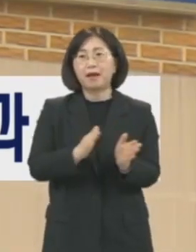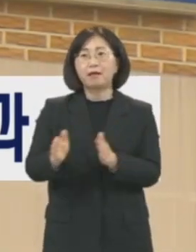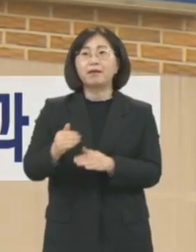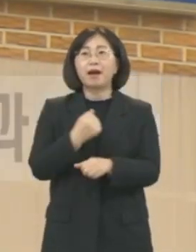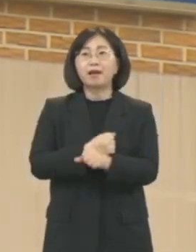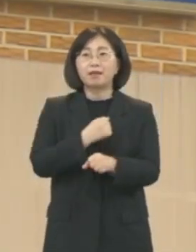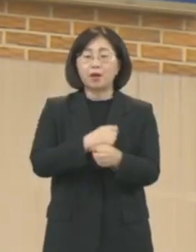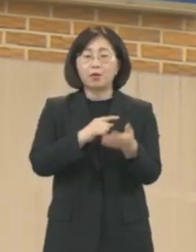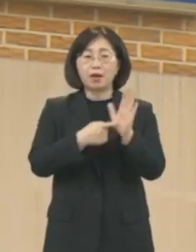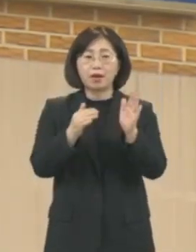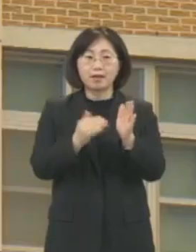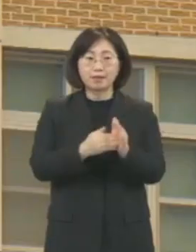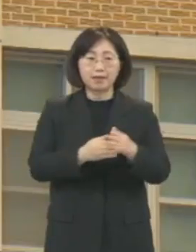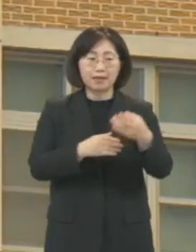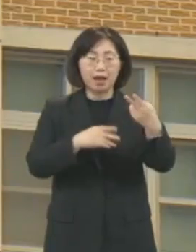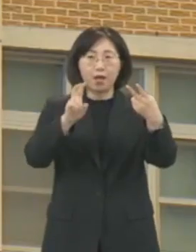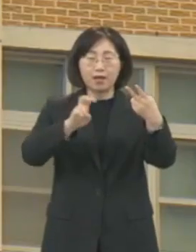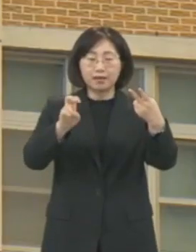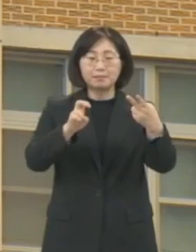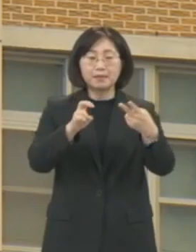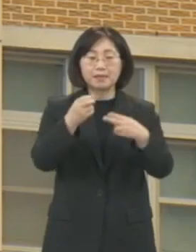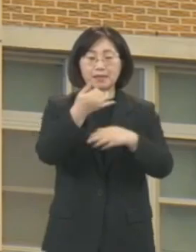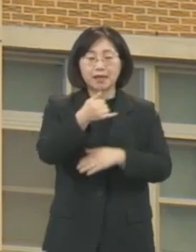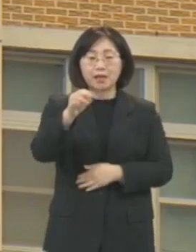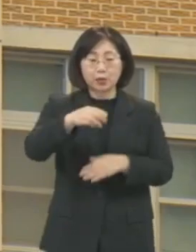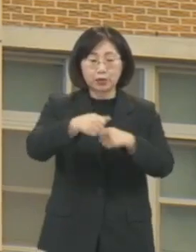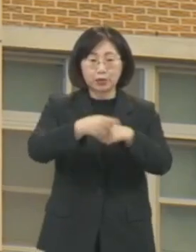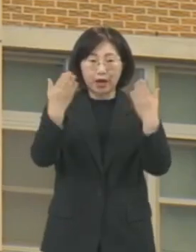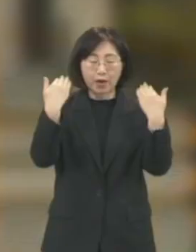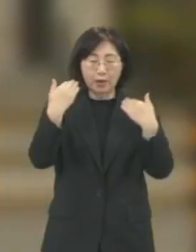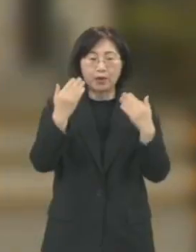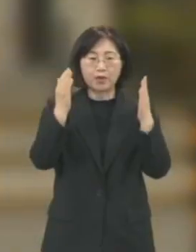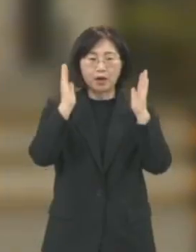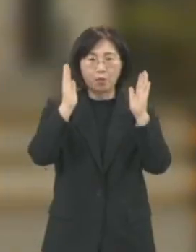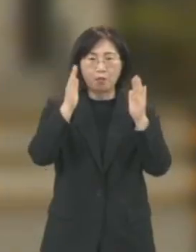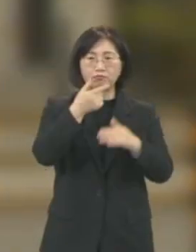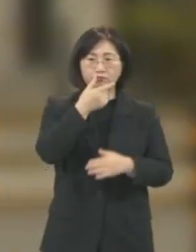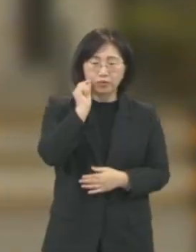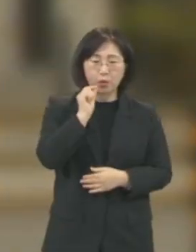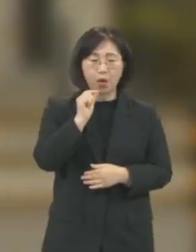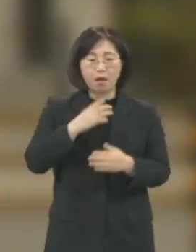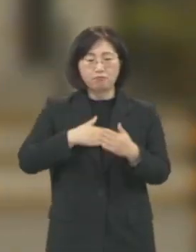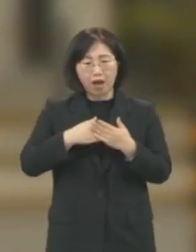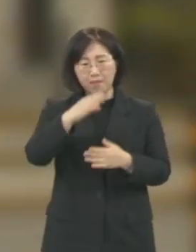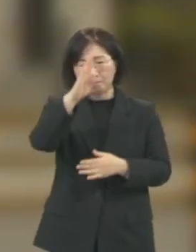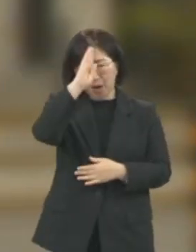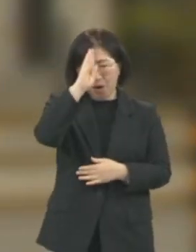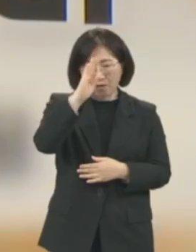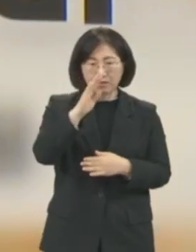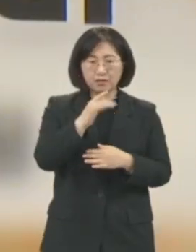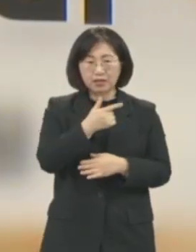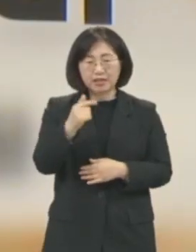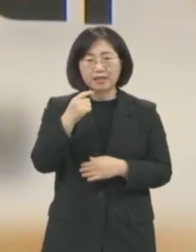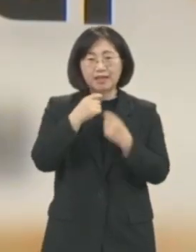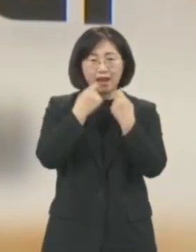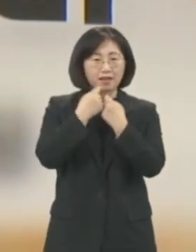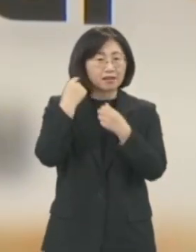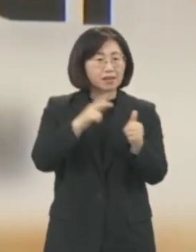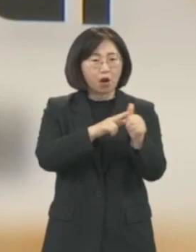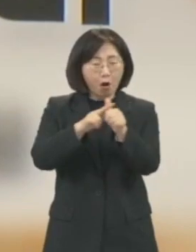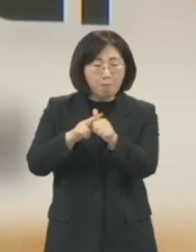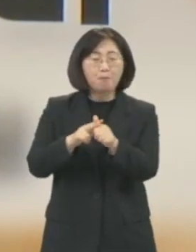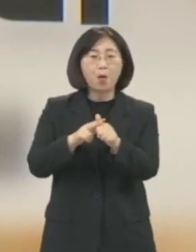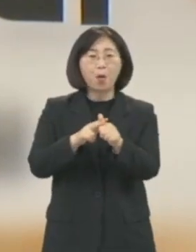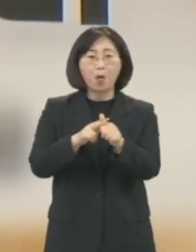앞서 지난 22일 세중의 한 초등학교에서는 학습 부진과 분리불안 희귀 재란 등 개인 정보가 포함된